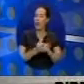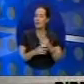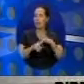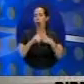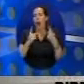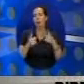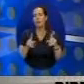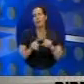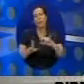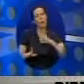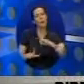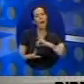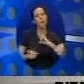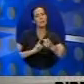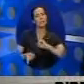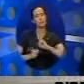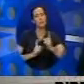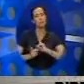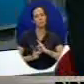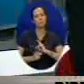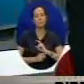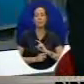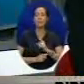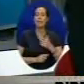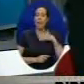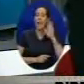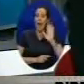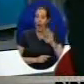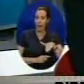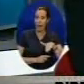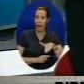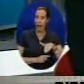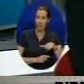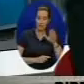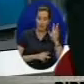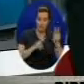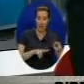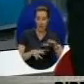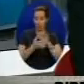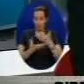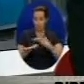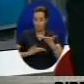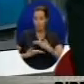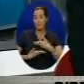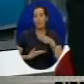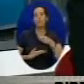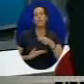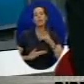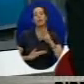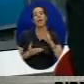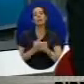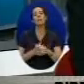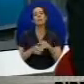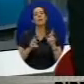האחרים זה של אינטרסנטים פשוט. אני, גם הקוגניטיביים וגם הרגשיים, הם נקרא להם אולי יותר באמת